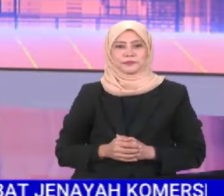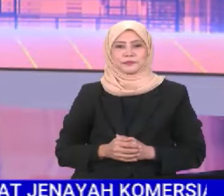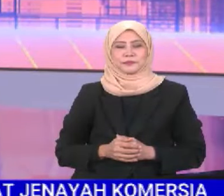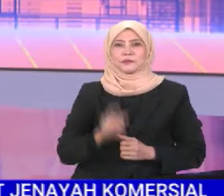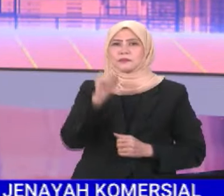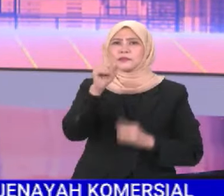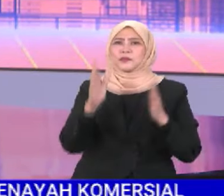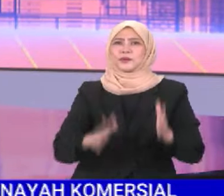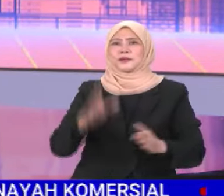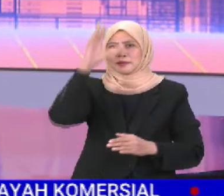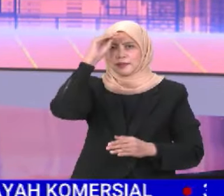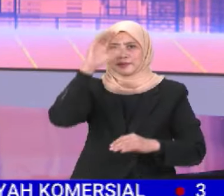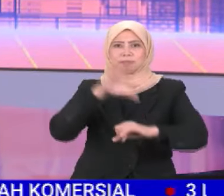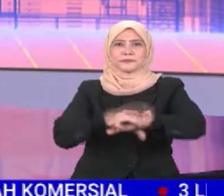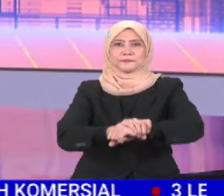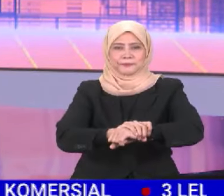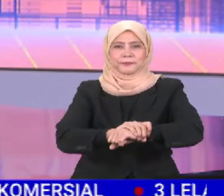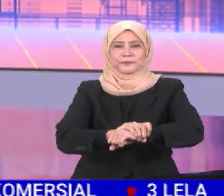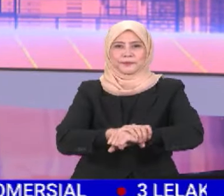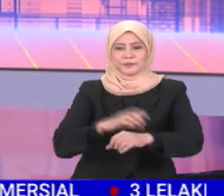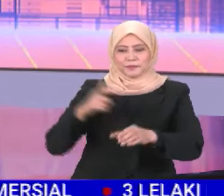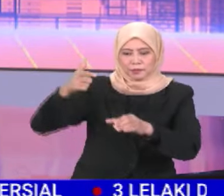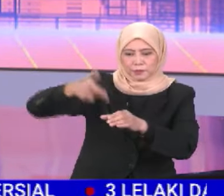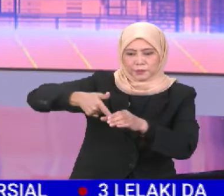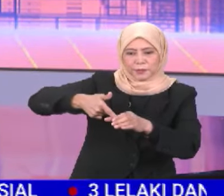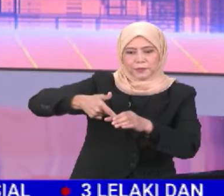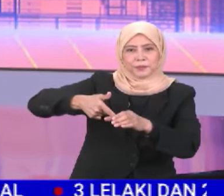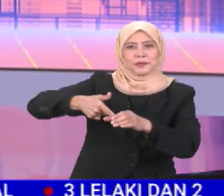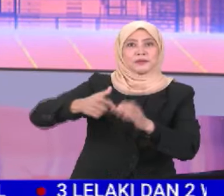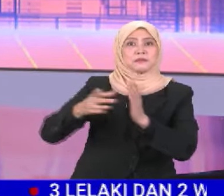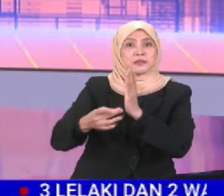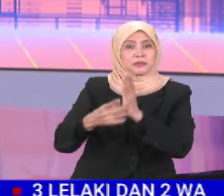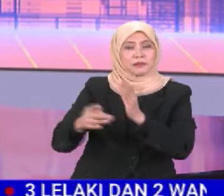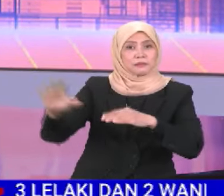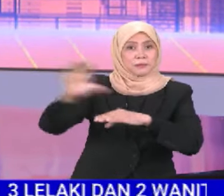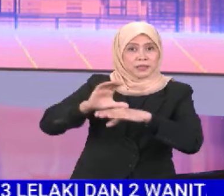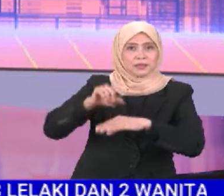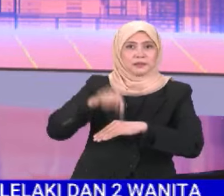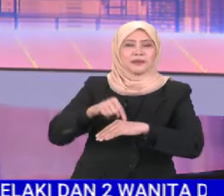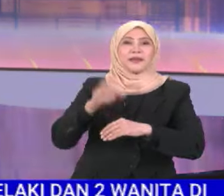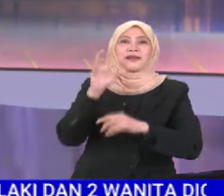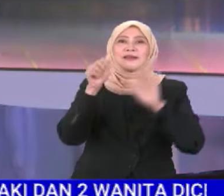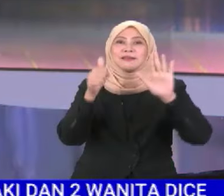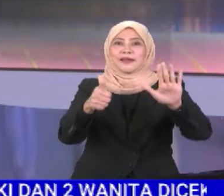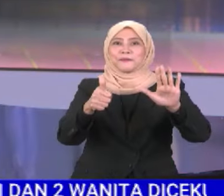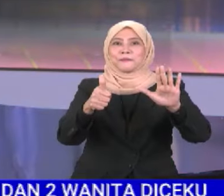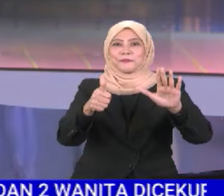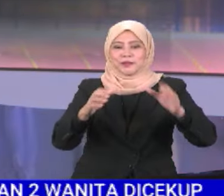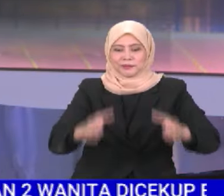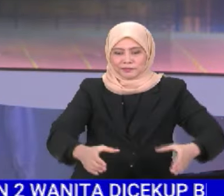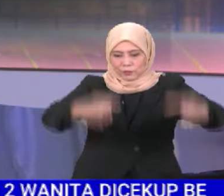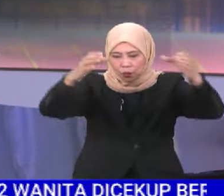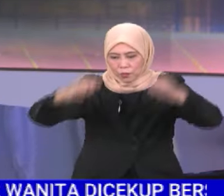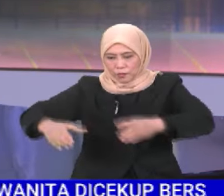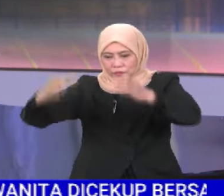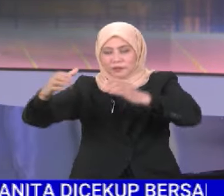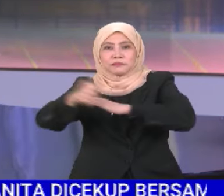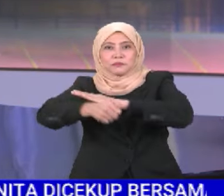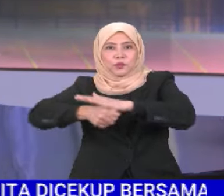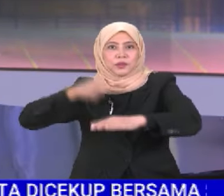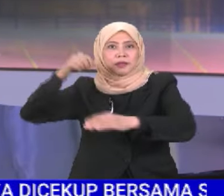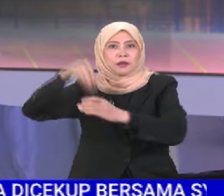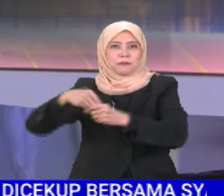Hai seorang lelaki ditahan ketika mengisi minyak diesel bersubsidi ke dalam 6 ton yang disuruh di dalam sebuah Nuri